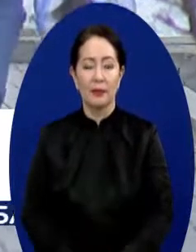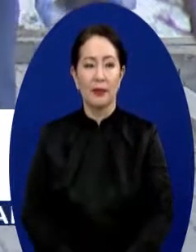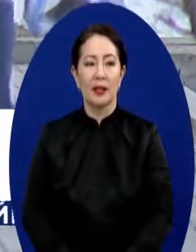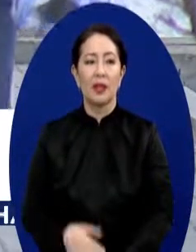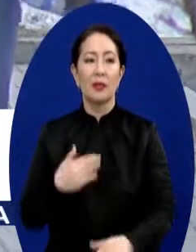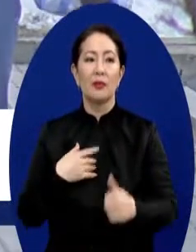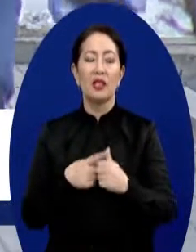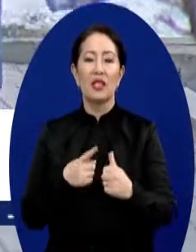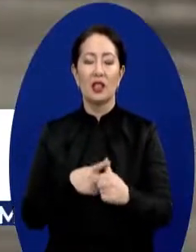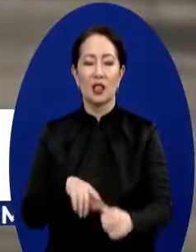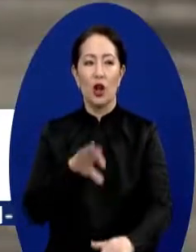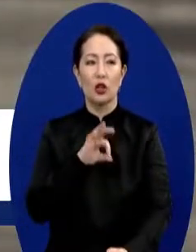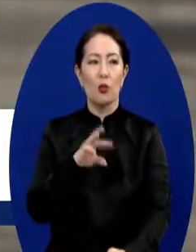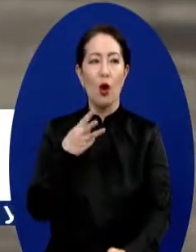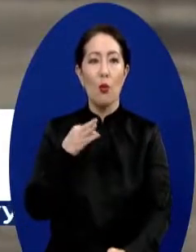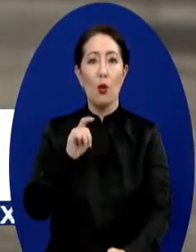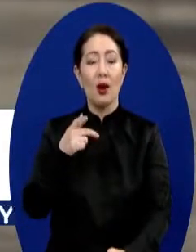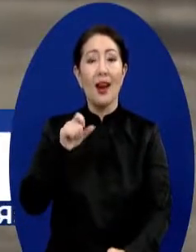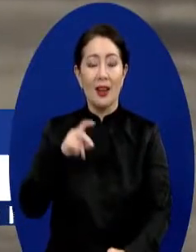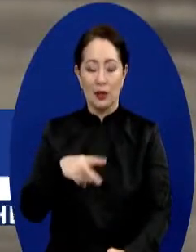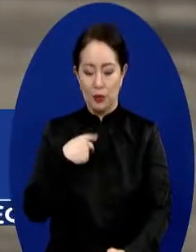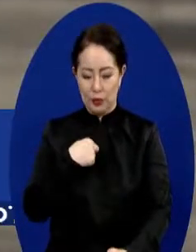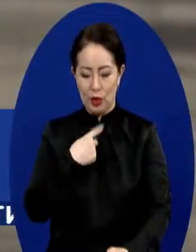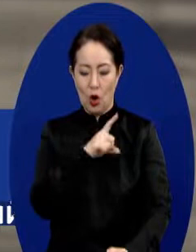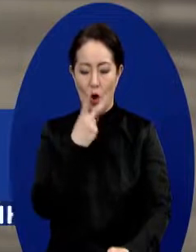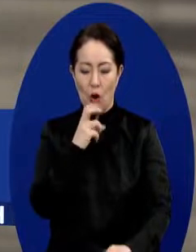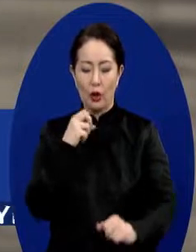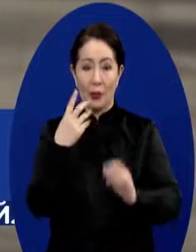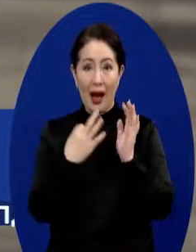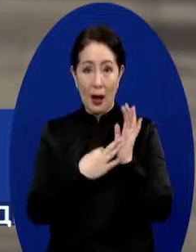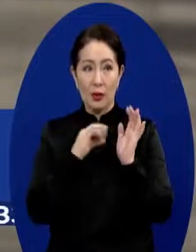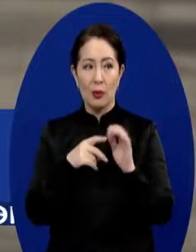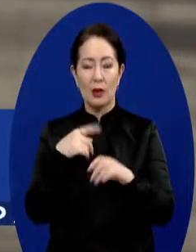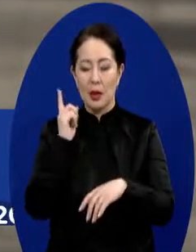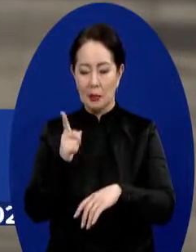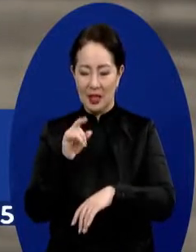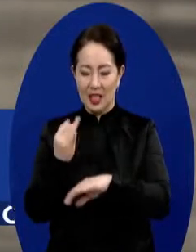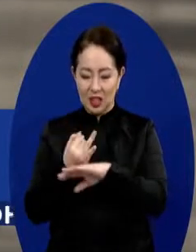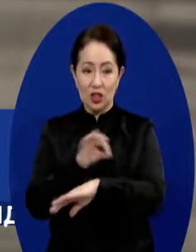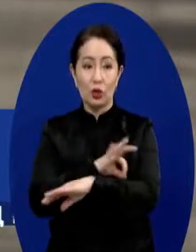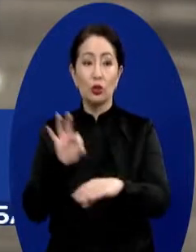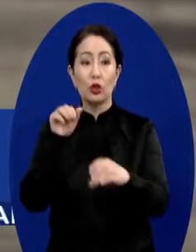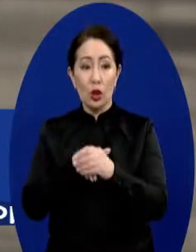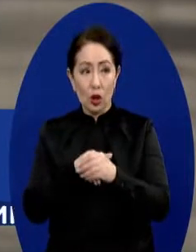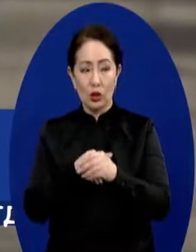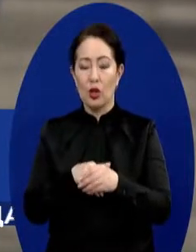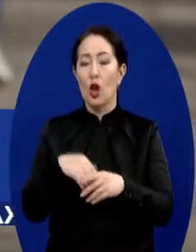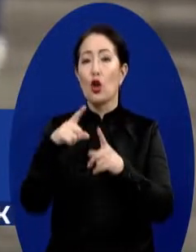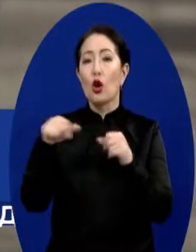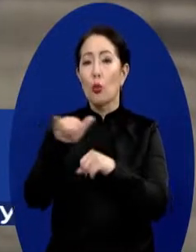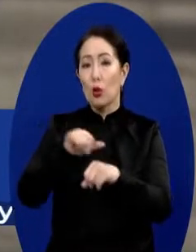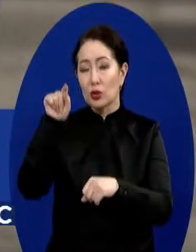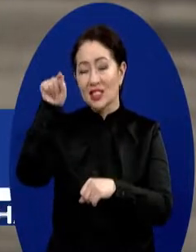Намайг Том Батрын мөнх гэрэл гэдэг. Би 2018 онд мянган инженер төсөлд хамрагдаад Японы улсын Фукушима